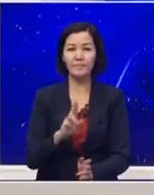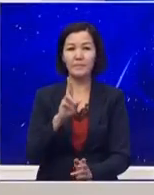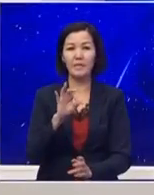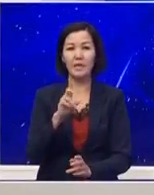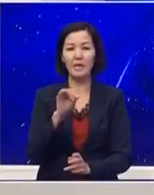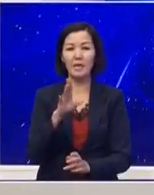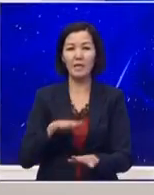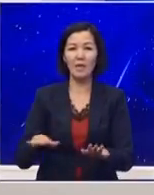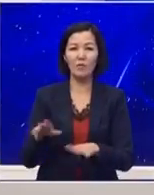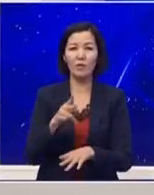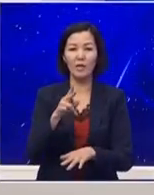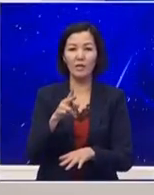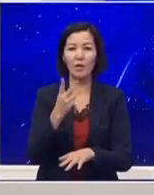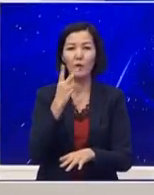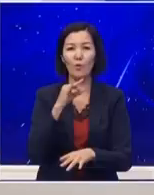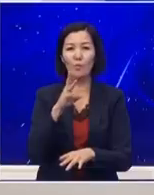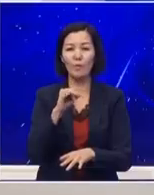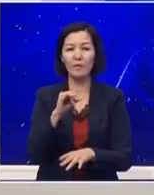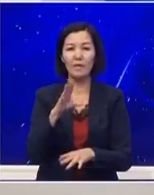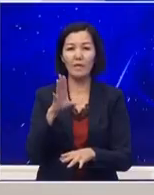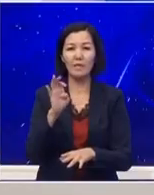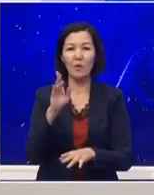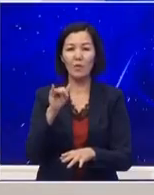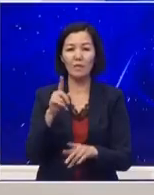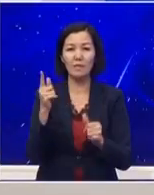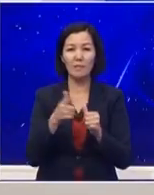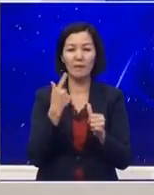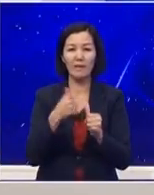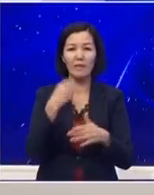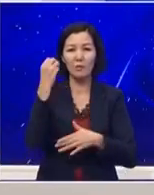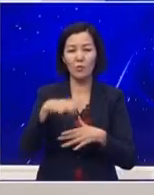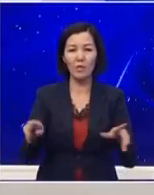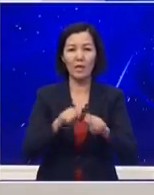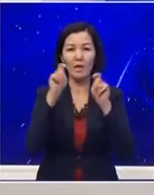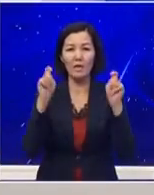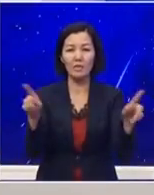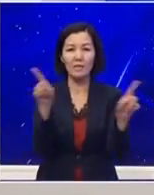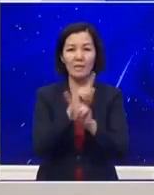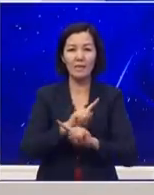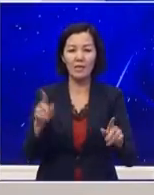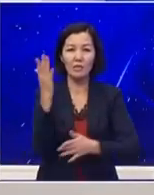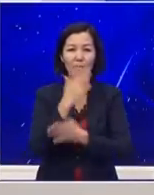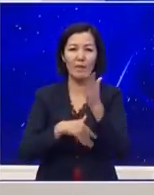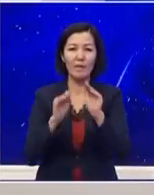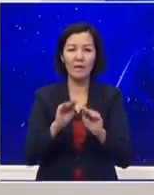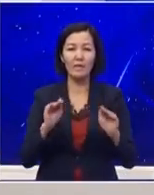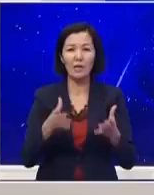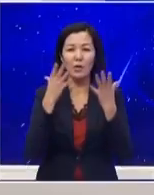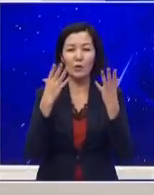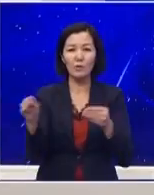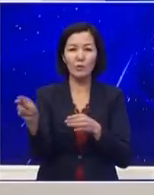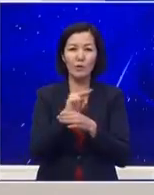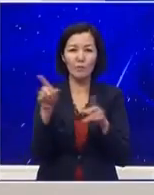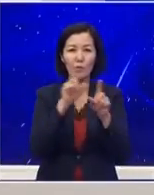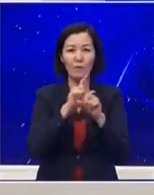Кеген ауданында үміт сәулесі орталығы ашылды. Бұл ерекше қамқорлықты қажет ететін балаларға арналған күндізгі емдеу мекемесі.